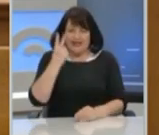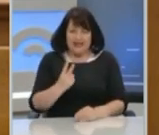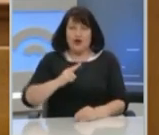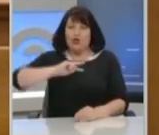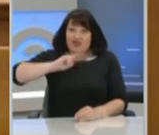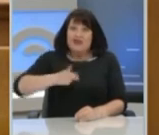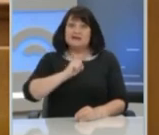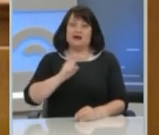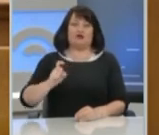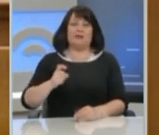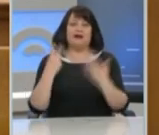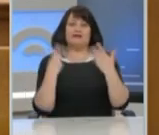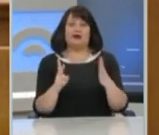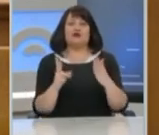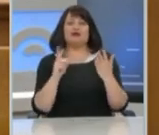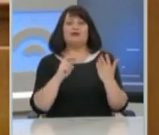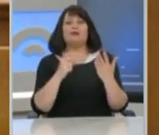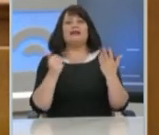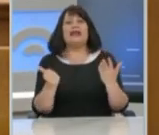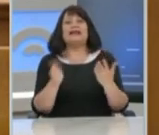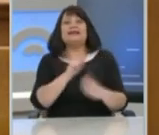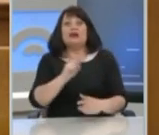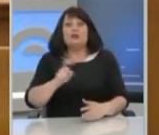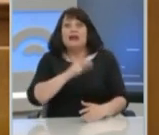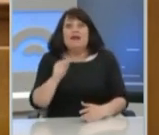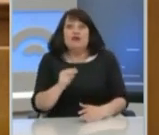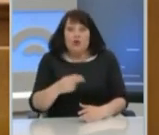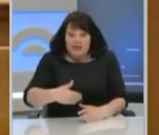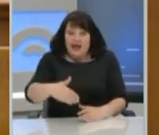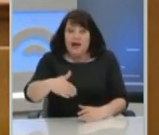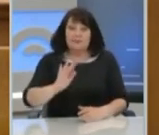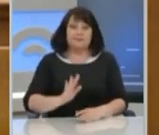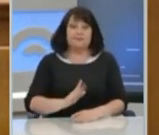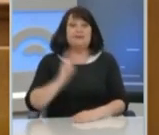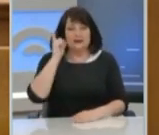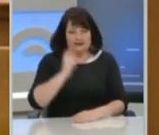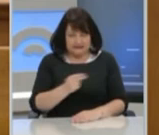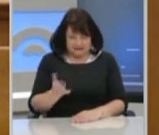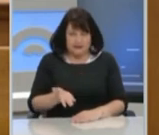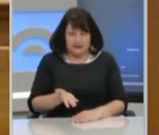2 δισεκατομμύρια 776 εκατομμύρια ευρώ. Ξέρετε τι σημαίνει αυτό?